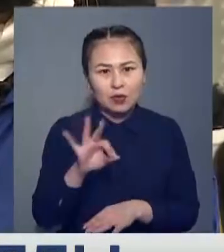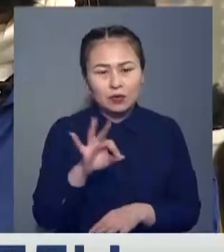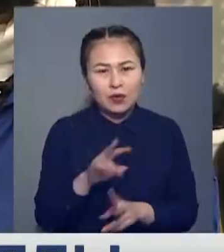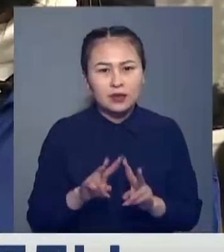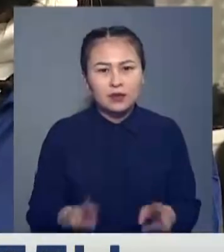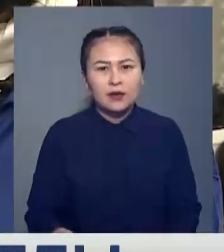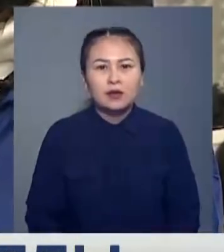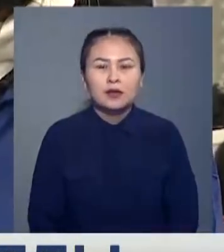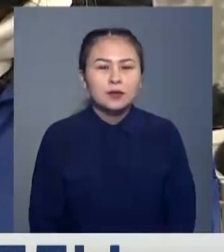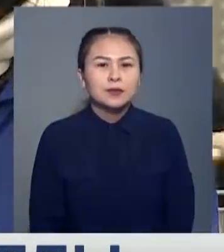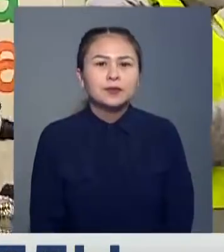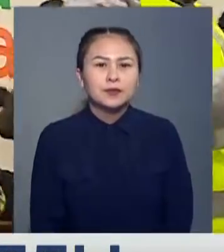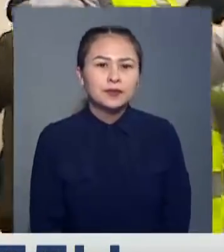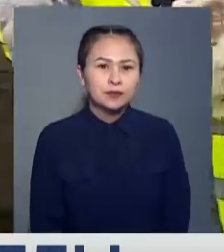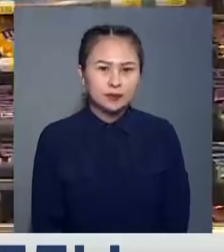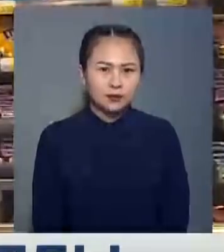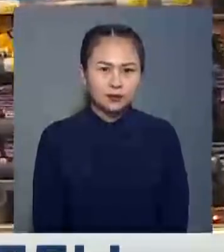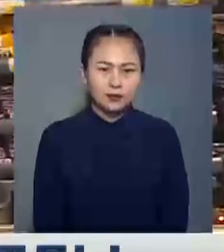пара-пар.